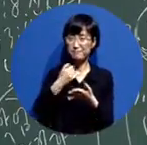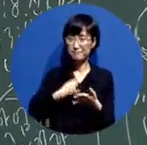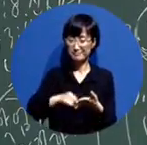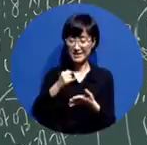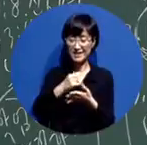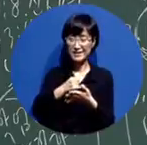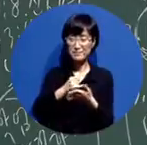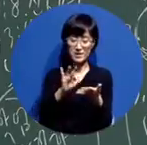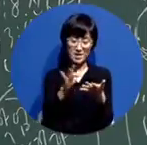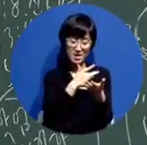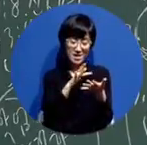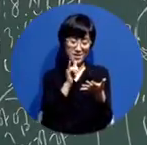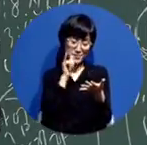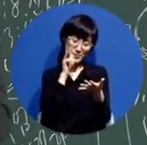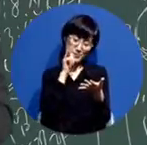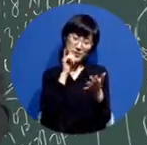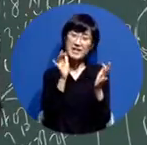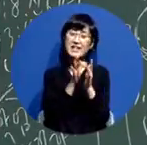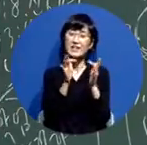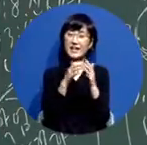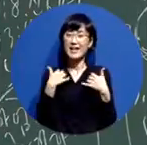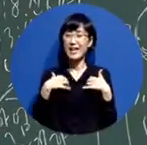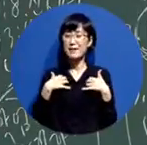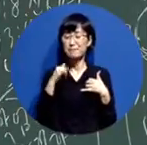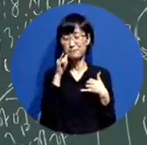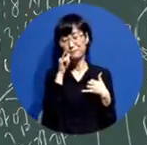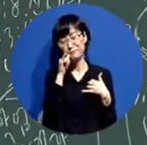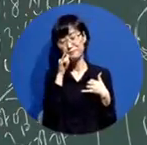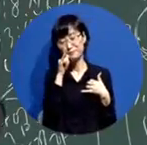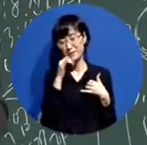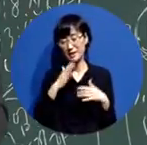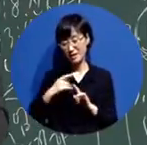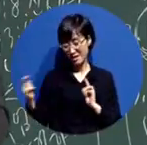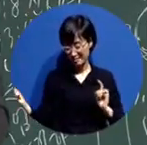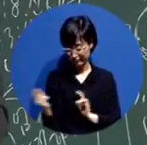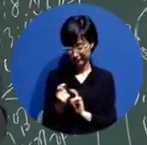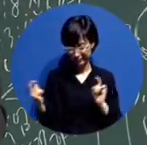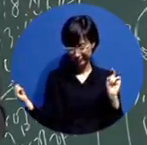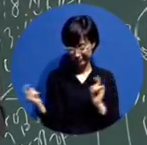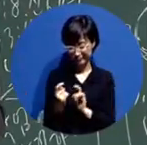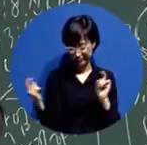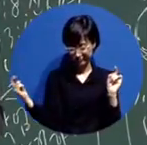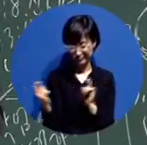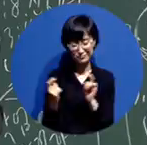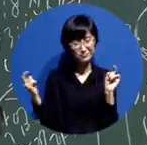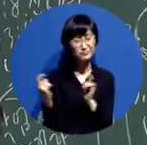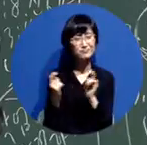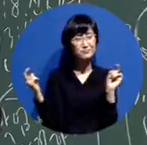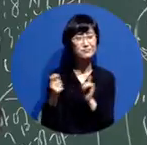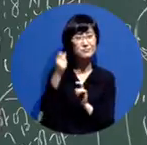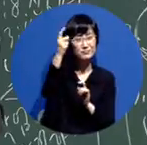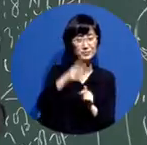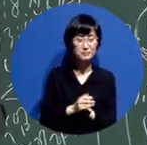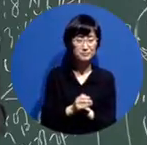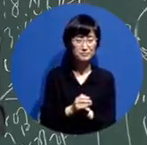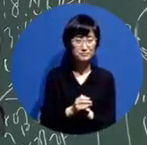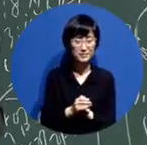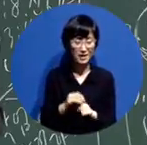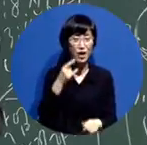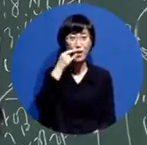她很喜欢这个网络游戏。 얼마나싸운지모릅니다。 不知道吵了多少。 저엄마가화가나가지